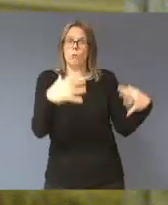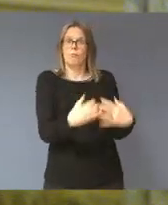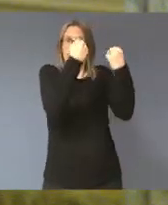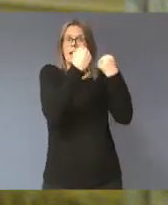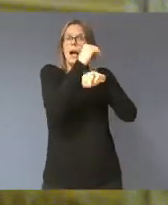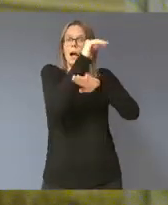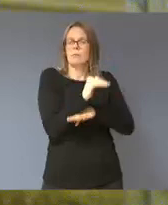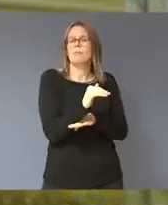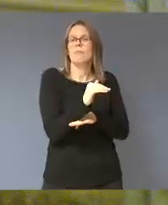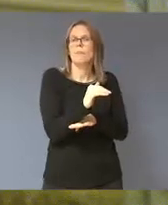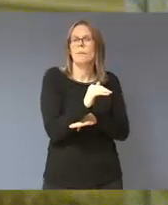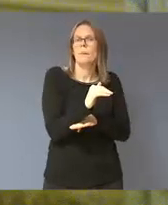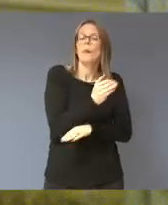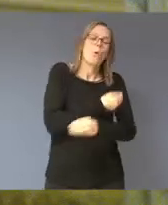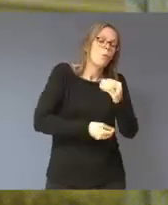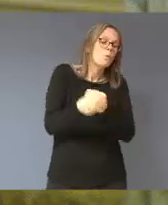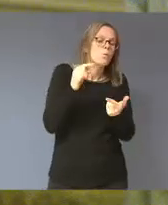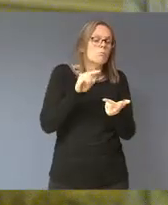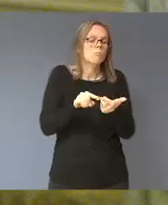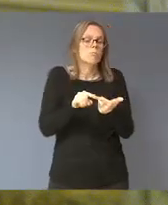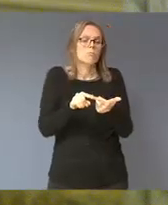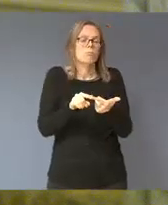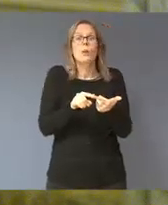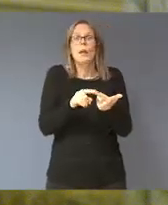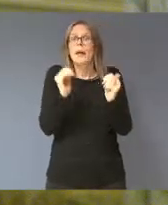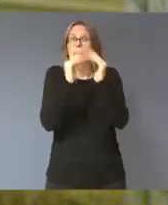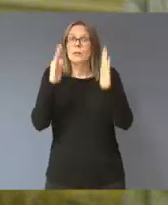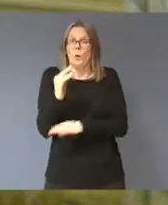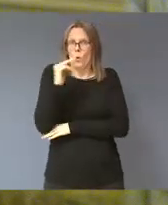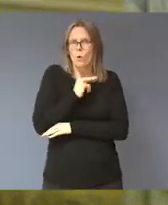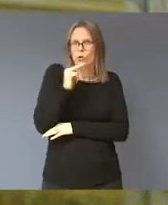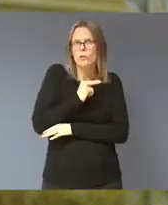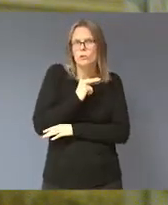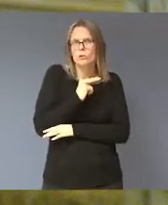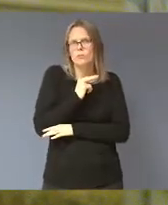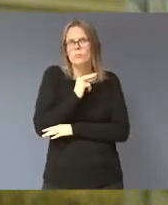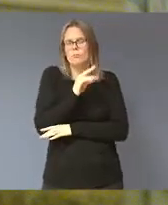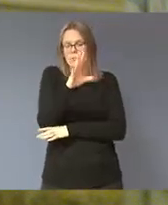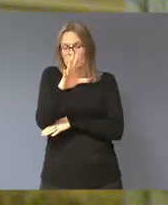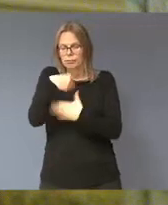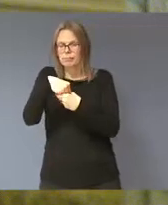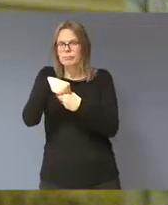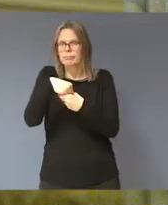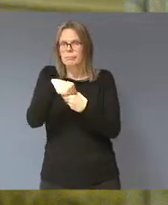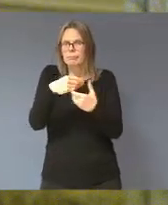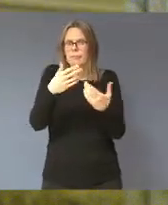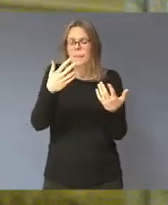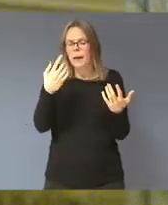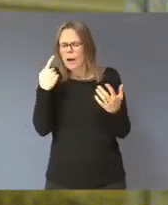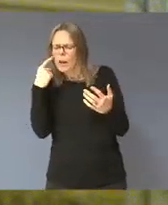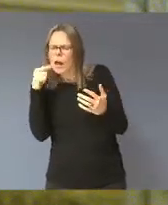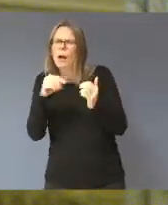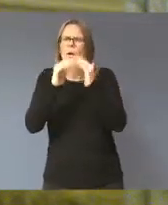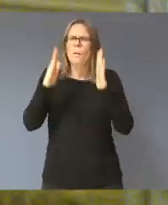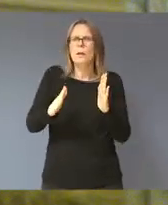sont hébergés dans ce qu'on appelle en hébergement d'urgence. Mais dans cet hébergement d'urgence, quand on regarde de près, on s'aperçoit